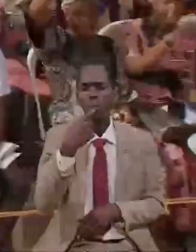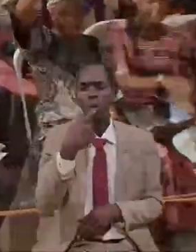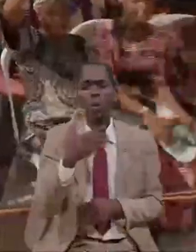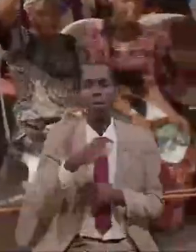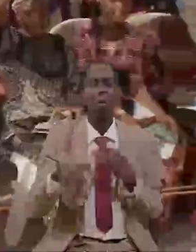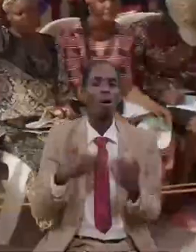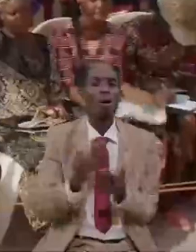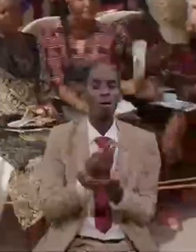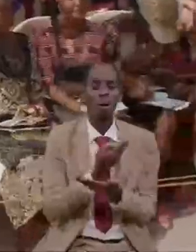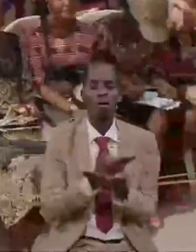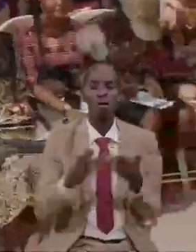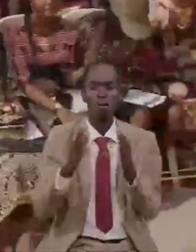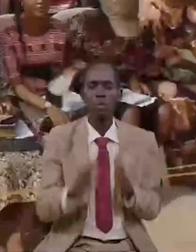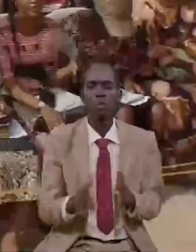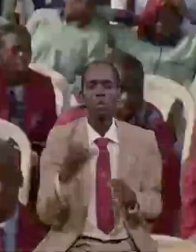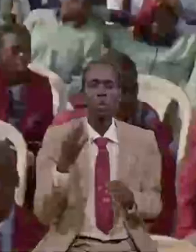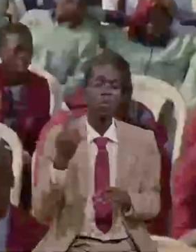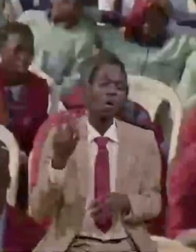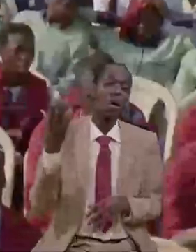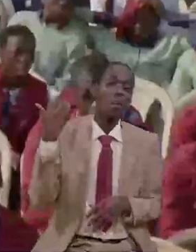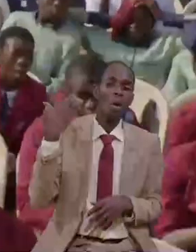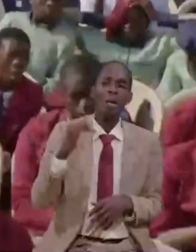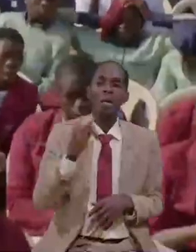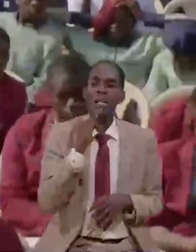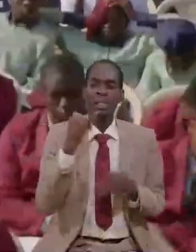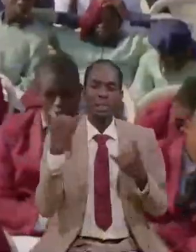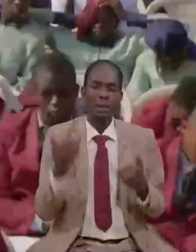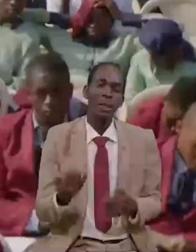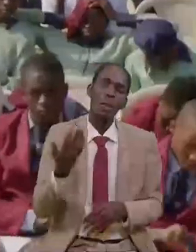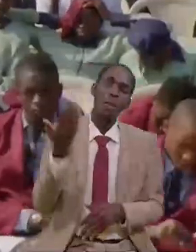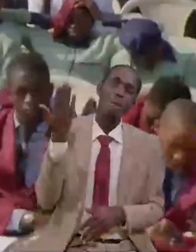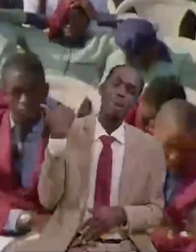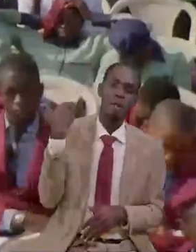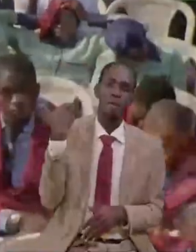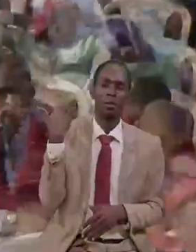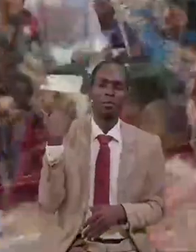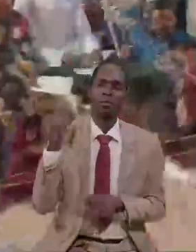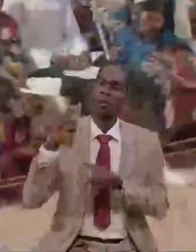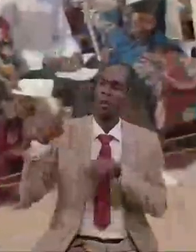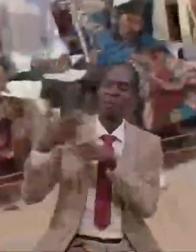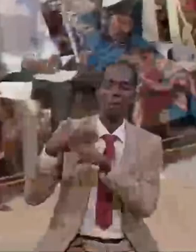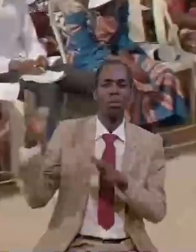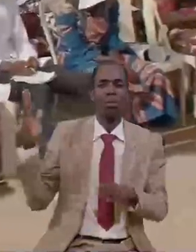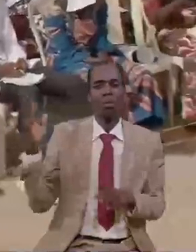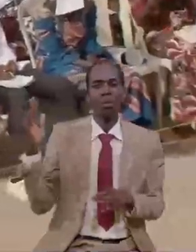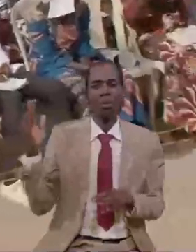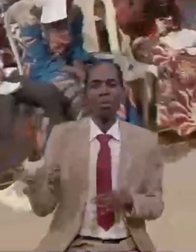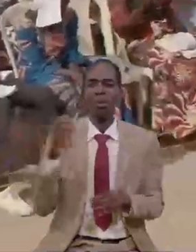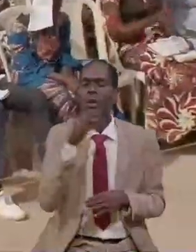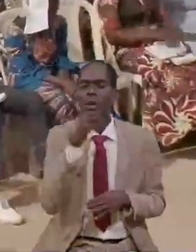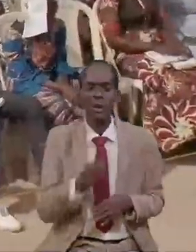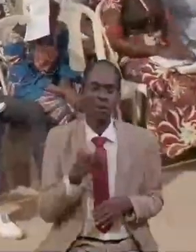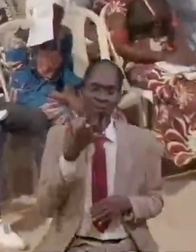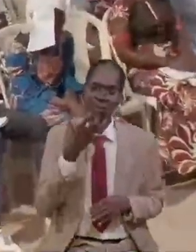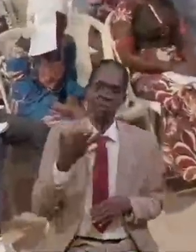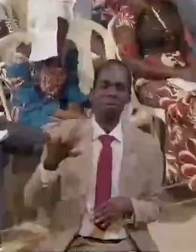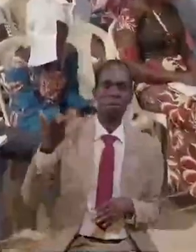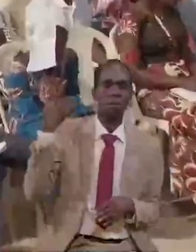Tous les échecs sont du passé maintenant. Passé. Ancien.